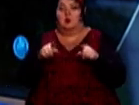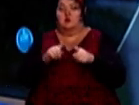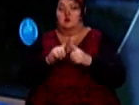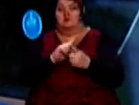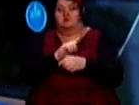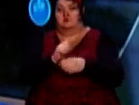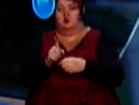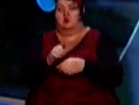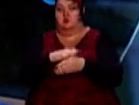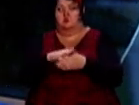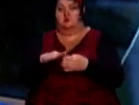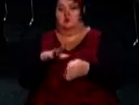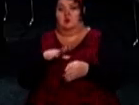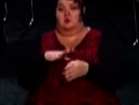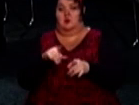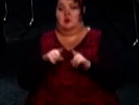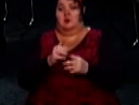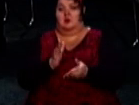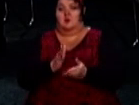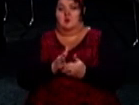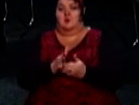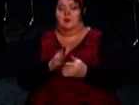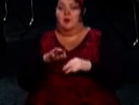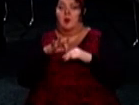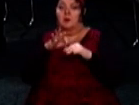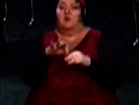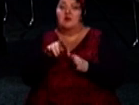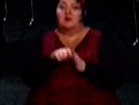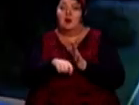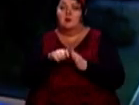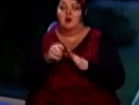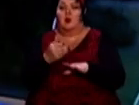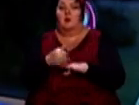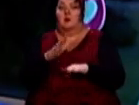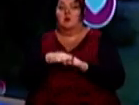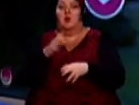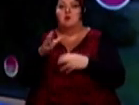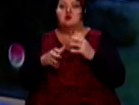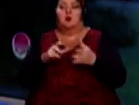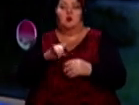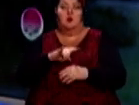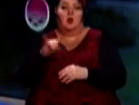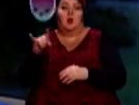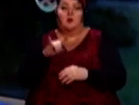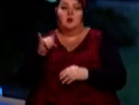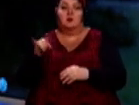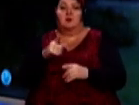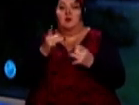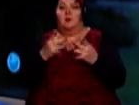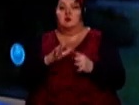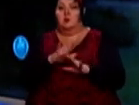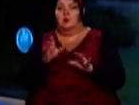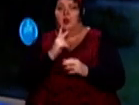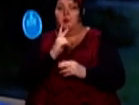це робити. Насправді так і є. Проведений аудит Полтавського міжнародного аеропорту, ну, то ви просто не бачили